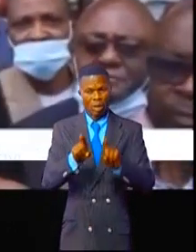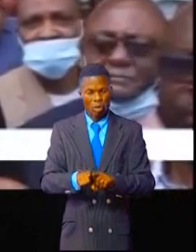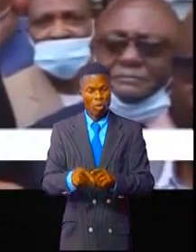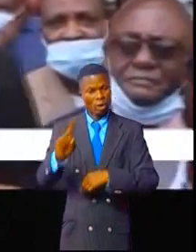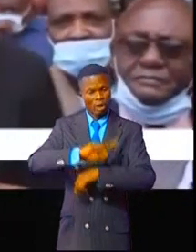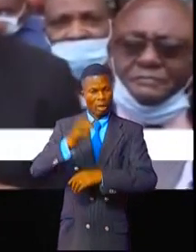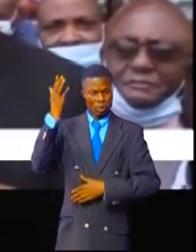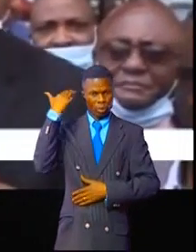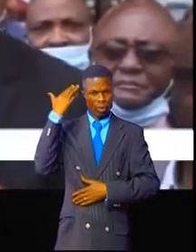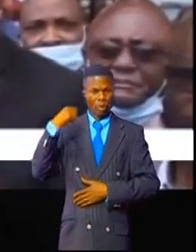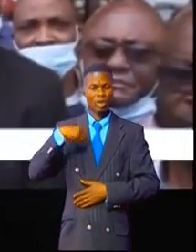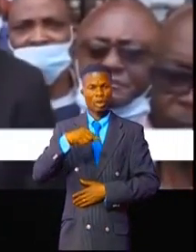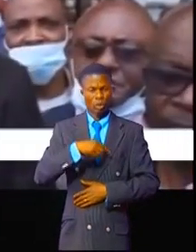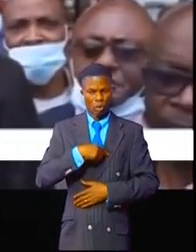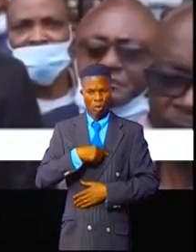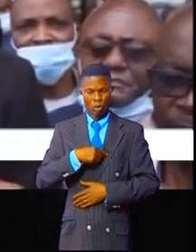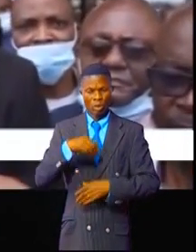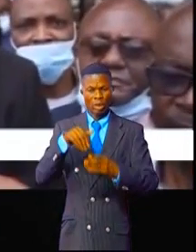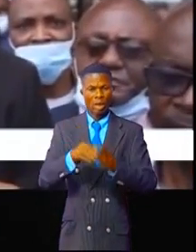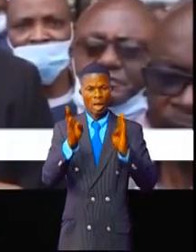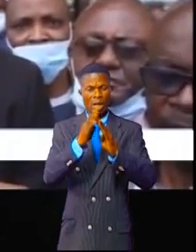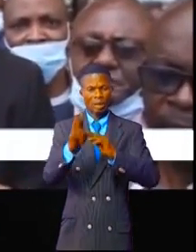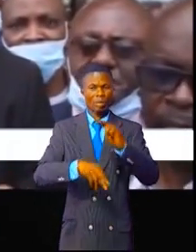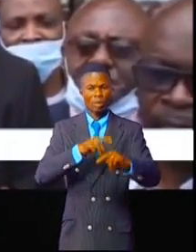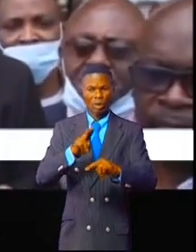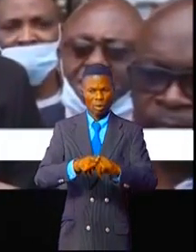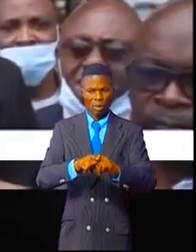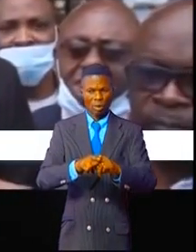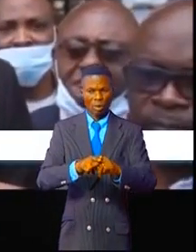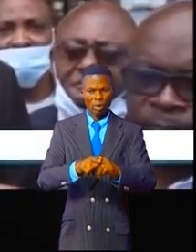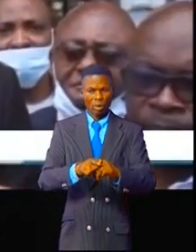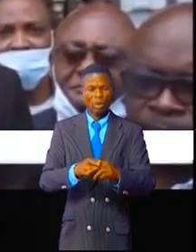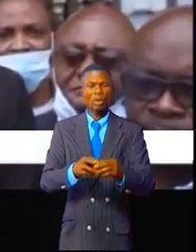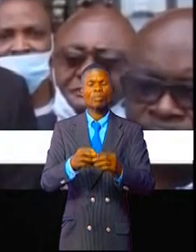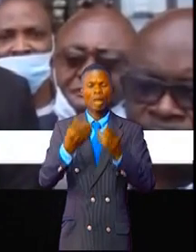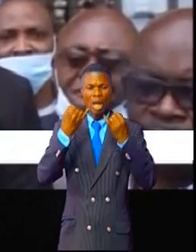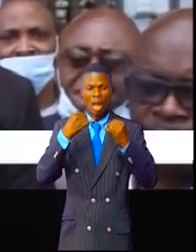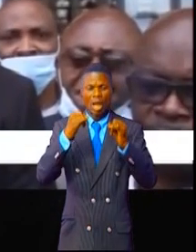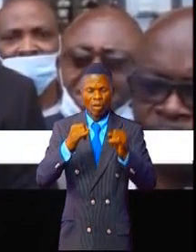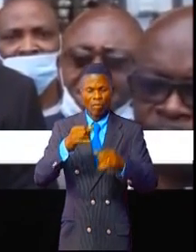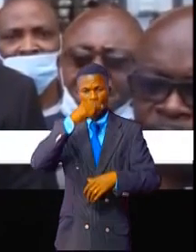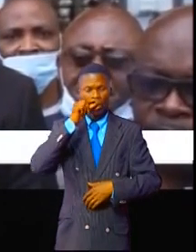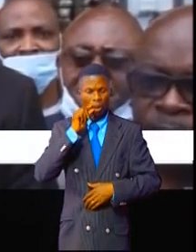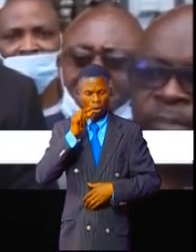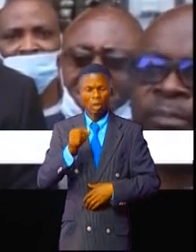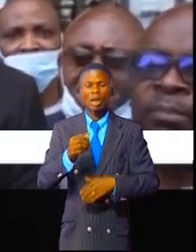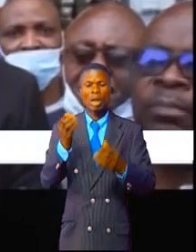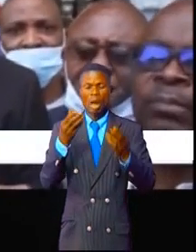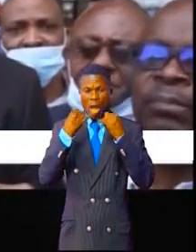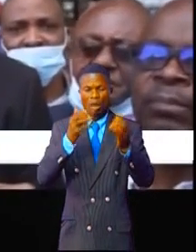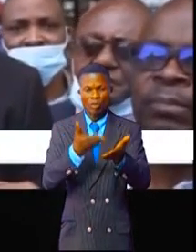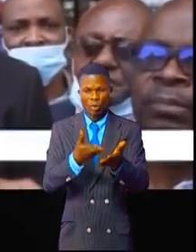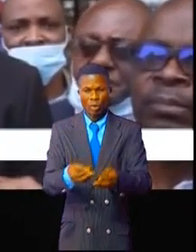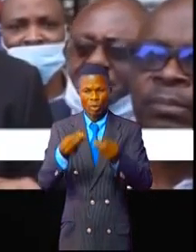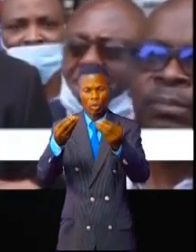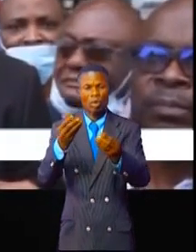on a eu l'occasion au niveau de l'assemblée nationale en tout cas de faire une motion d'information et au cours de cette notion d'information on a donné